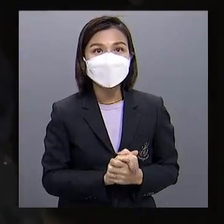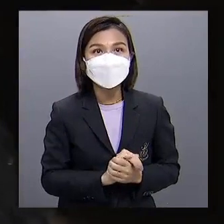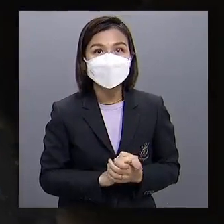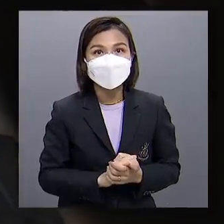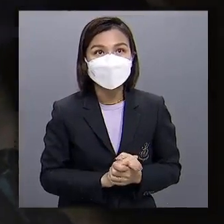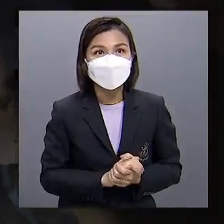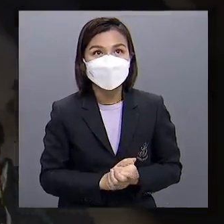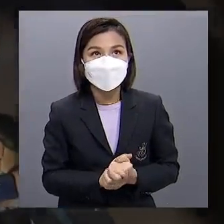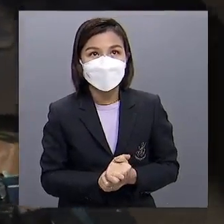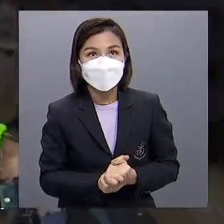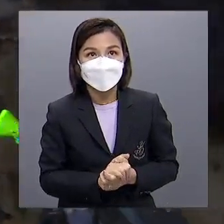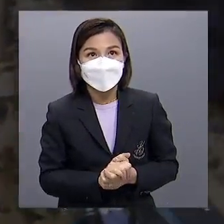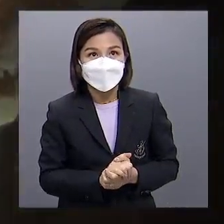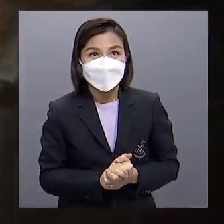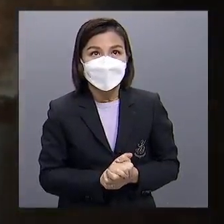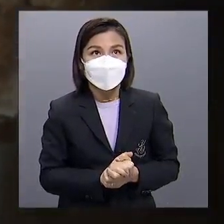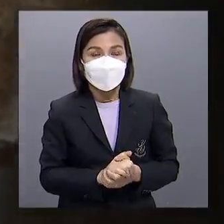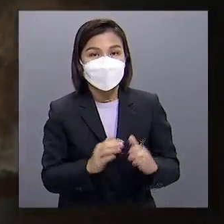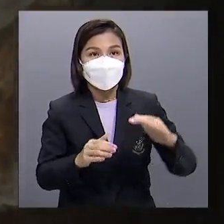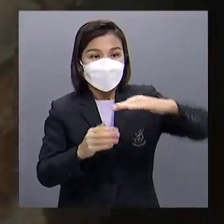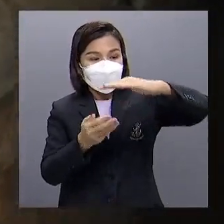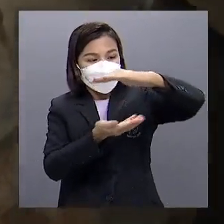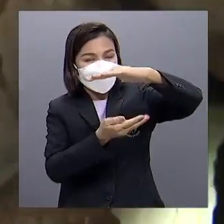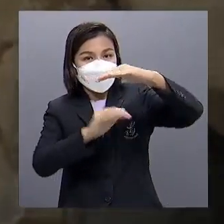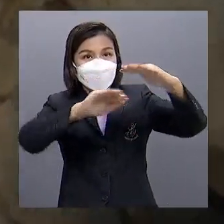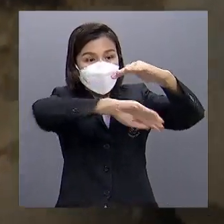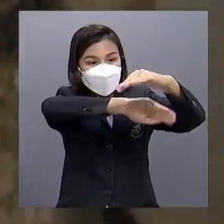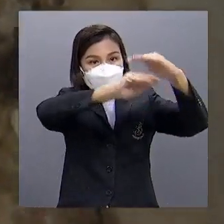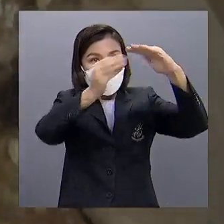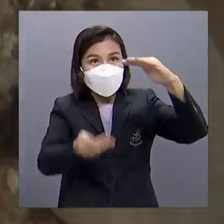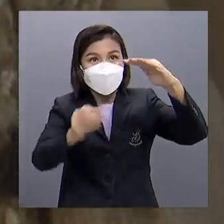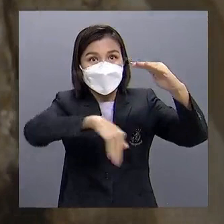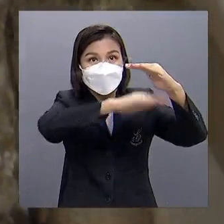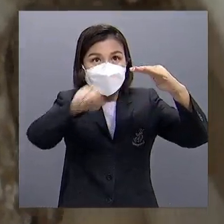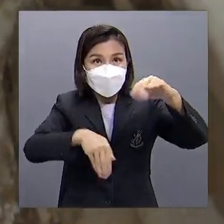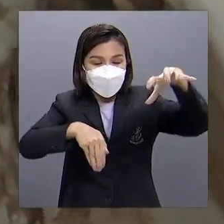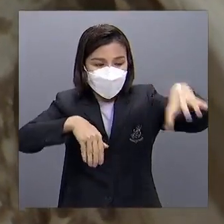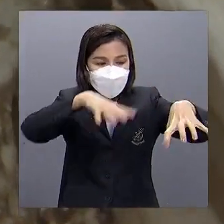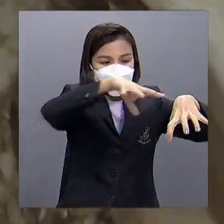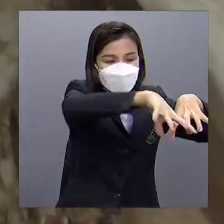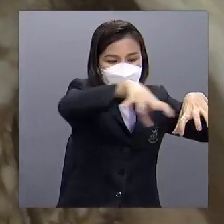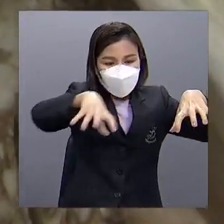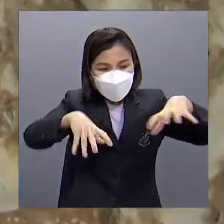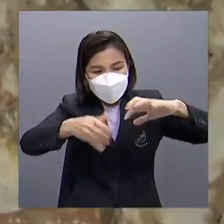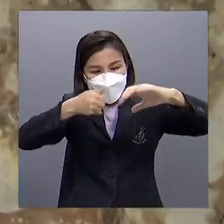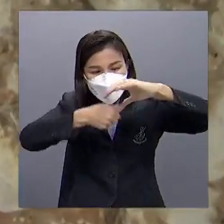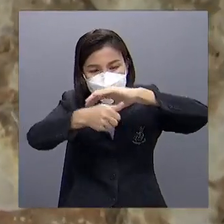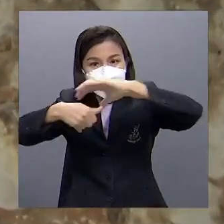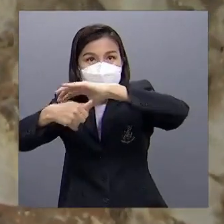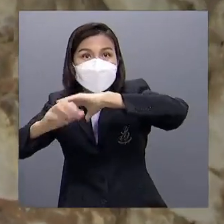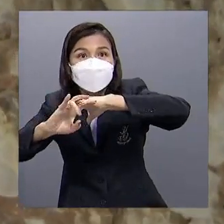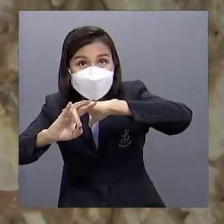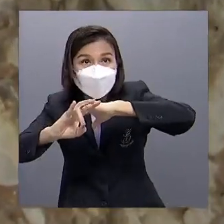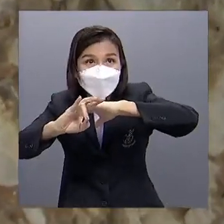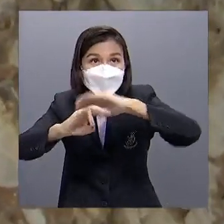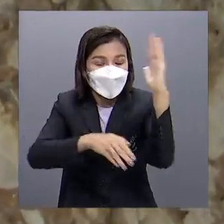สภาพถ้ำรังนก7ถ้ำบนเกาะ4เกาะ5ตำบลเกาะหมากอำเภอปากพยูนจังหวัดพัทลุงพบว่า6ถ้